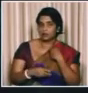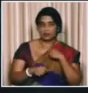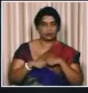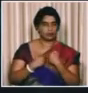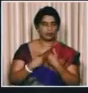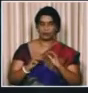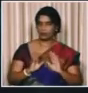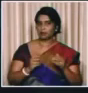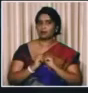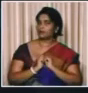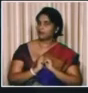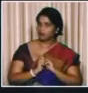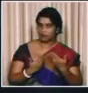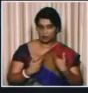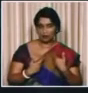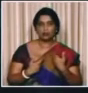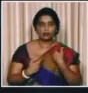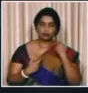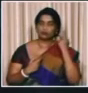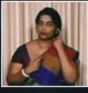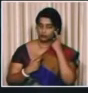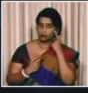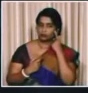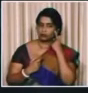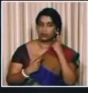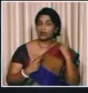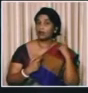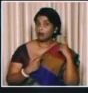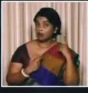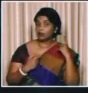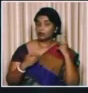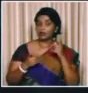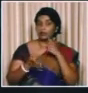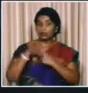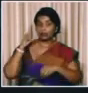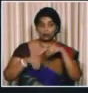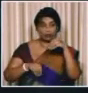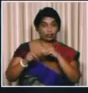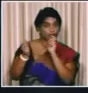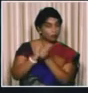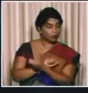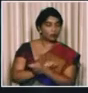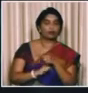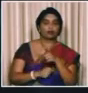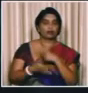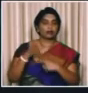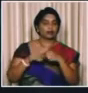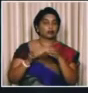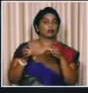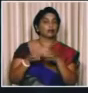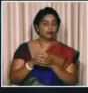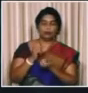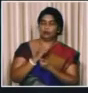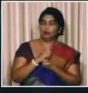නෙවෙයි එහෙම අපිට අවශ්‍යතාවයකුත් නැහැ මොකද අපි දන්නවා හමුදාවක් දේශපාලනීකරණයට ලක් වුණොත් ඒක දේශපාලන පක්ෂයකට